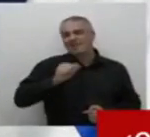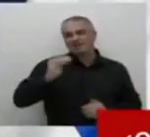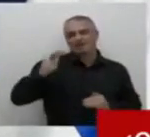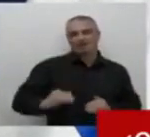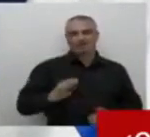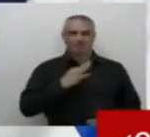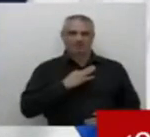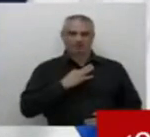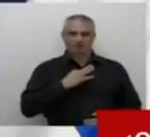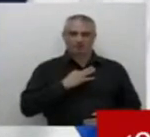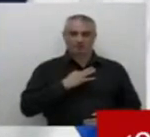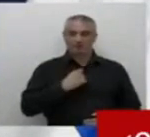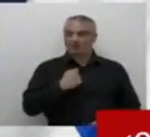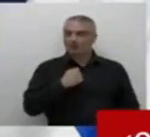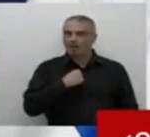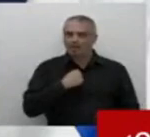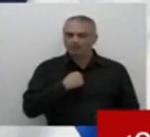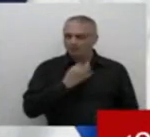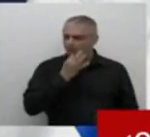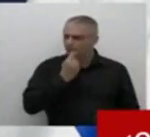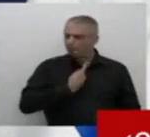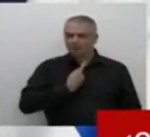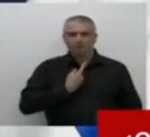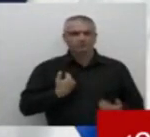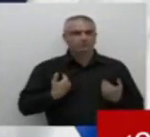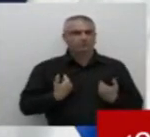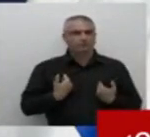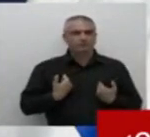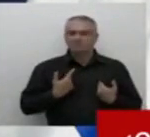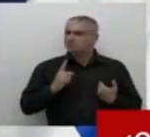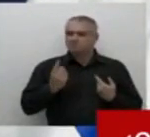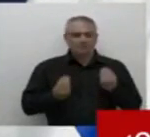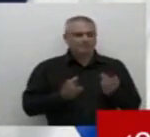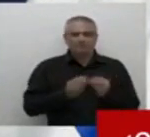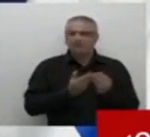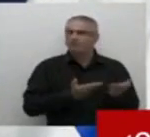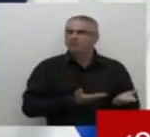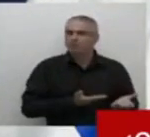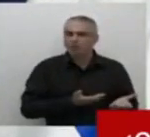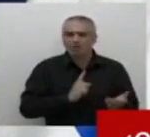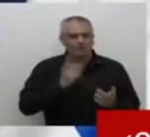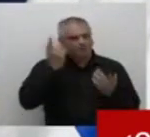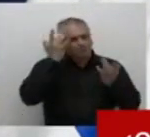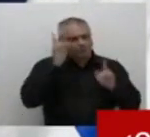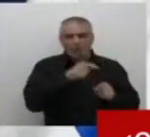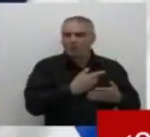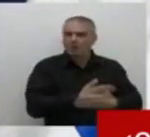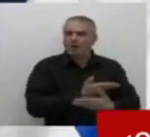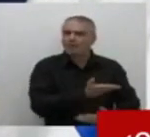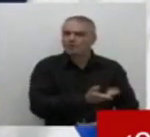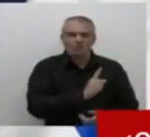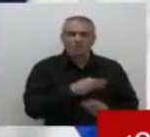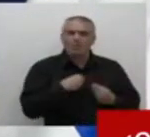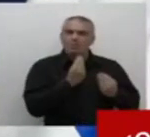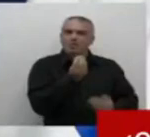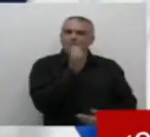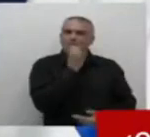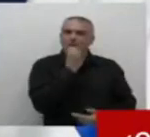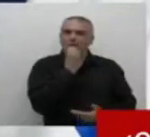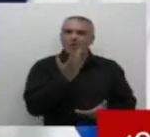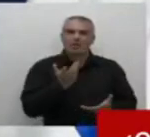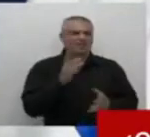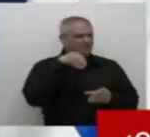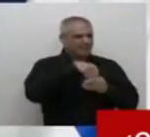تماما في جيل اصغر احفادي والان اسال نفسي من يلعب معه من يهتم